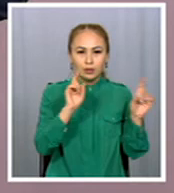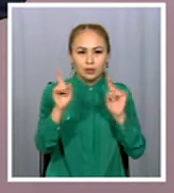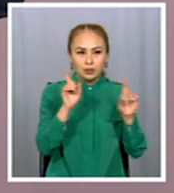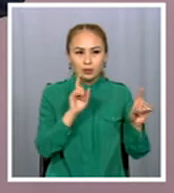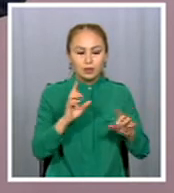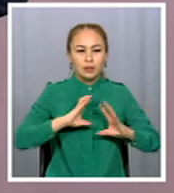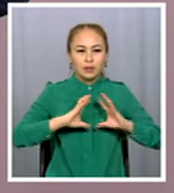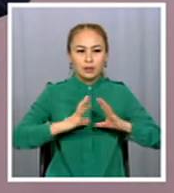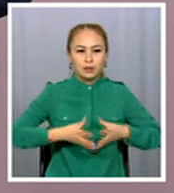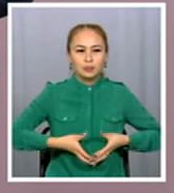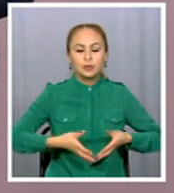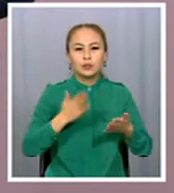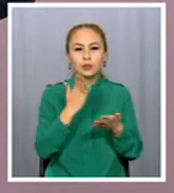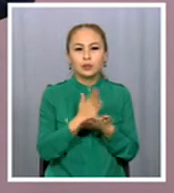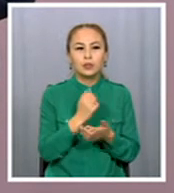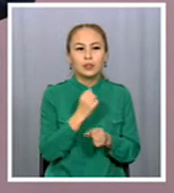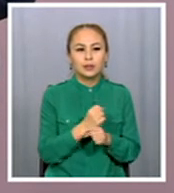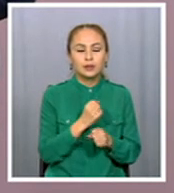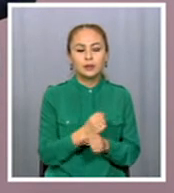ғаламды құрайды.